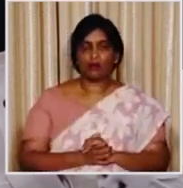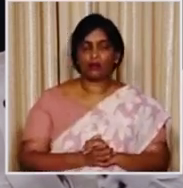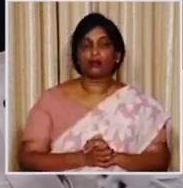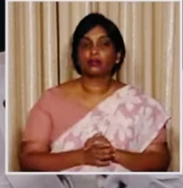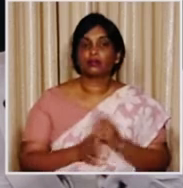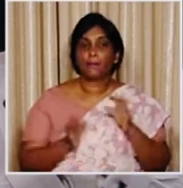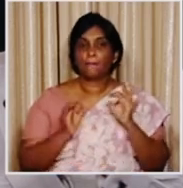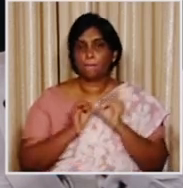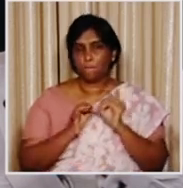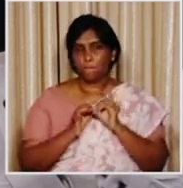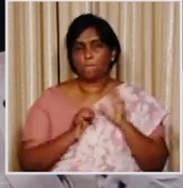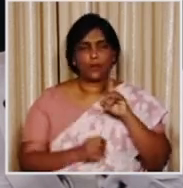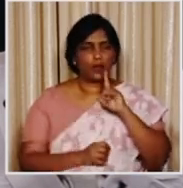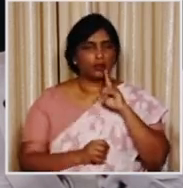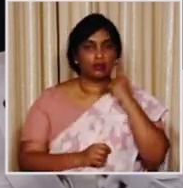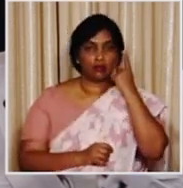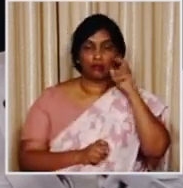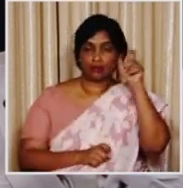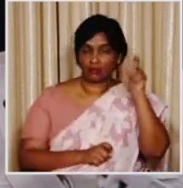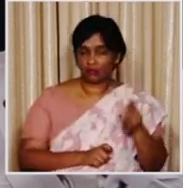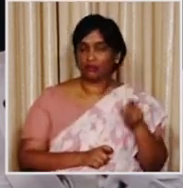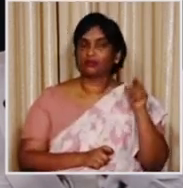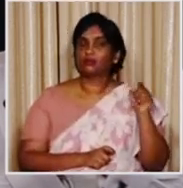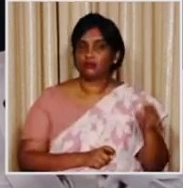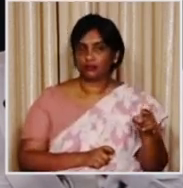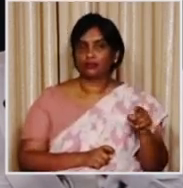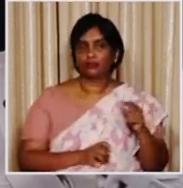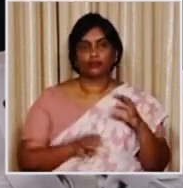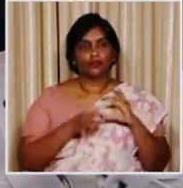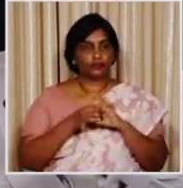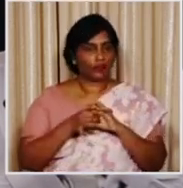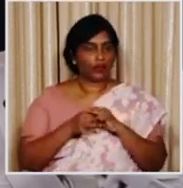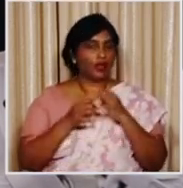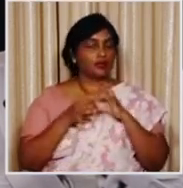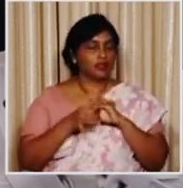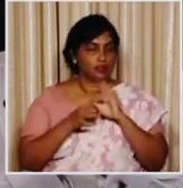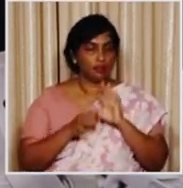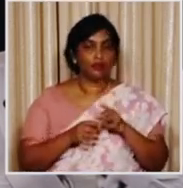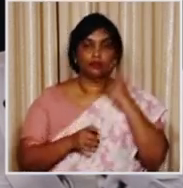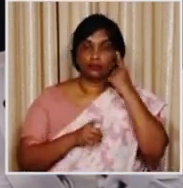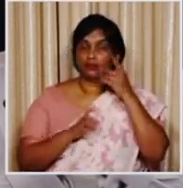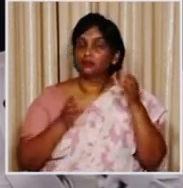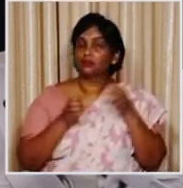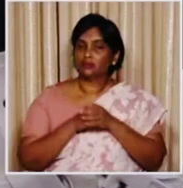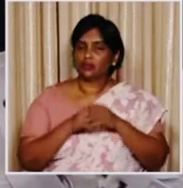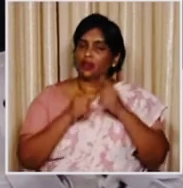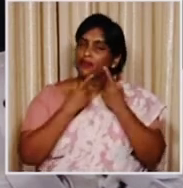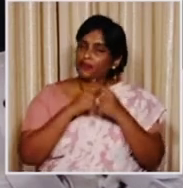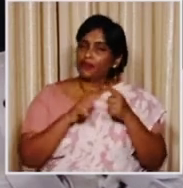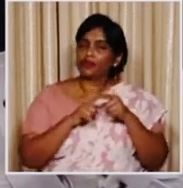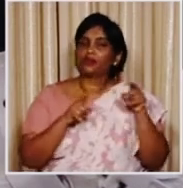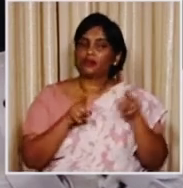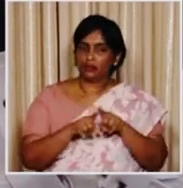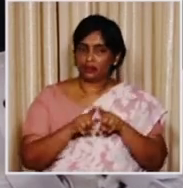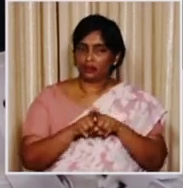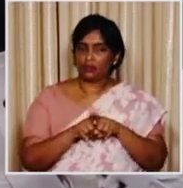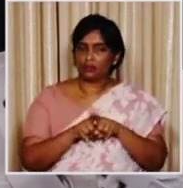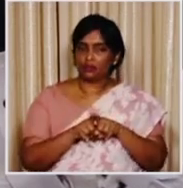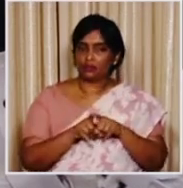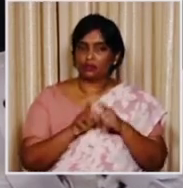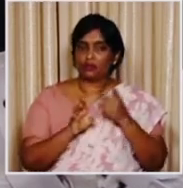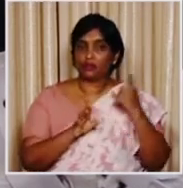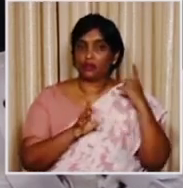ඉතින් බණ්ඩාර කියන බුද්ධ්‍යංශයෙන් ලෙදාරියේ තමයි ඒ සම්බන්ධතාවයේ හිටියේ. හරි බුද්ධ්‍යංශය නොයෙකුත් ආකාරයෙන් අපේ